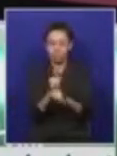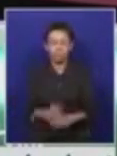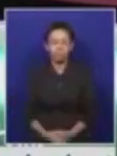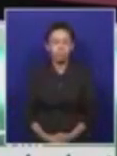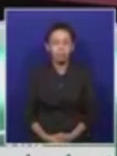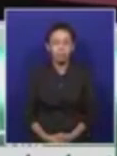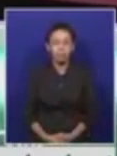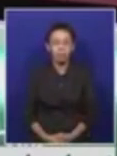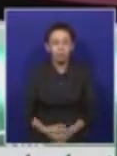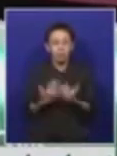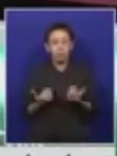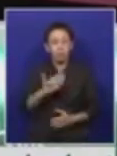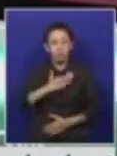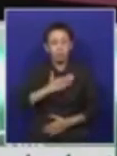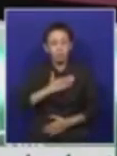ก็เพราะวันนี้ผมกำลังจะชื่นชมอะพี่น้องในพื้นที่ก็ได้ให้ความร่วมมือเป็นอย่างดี